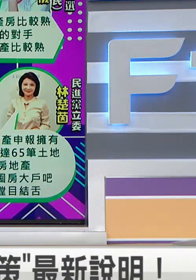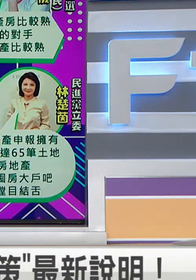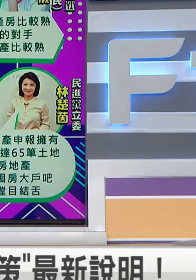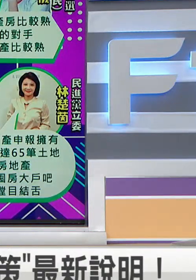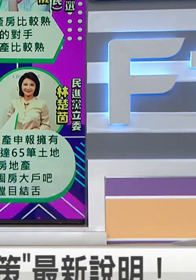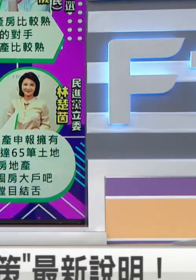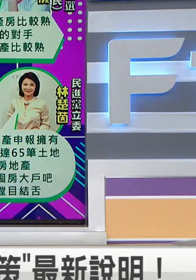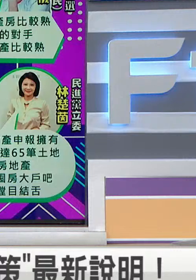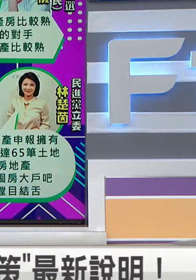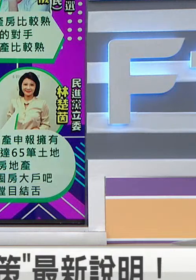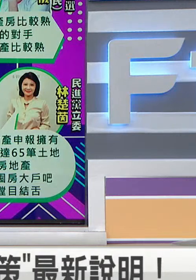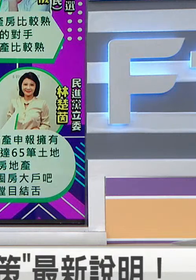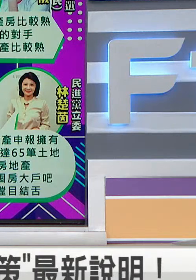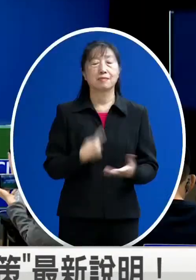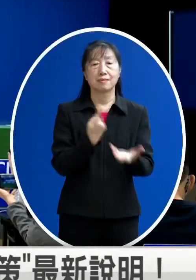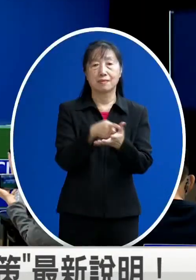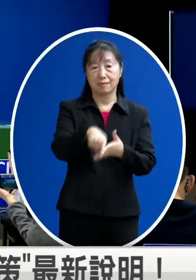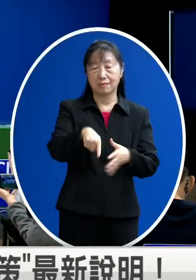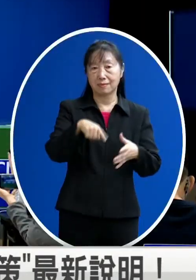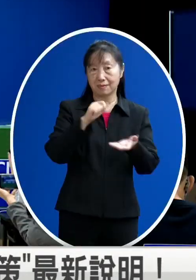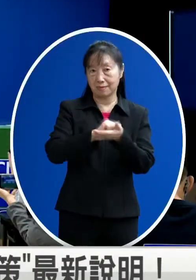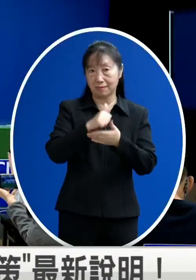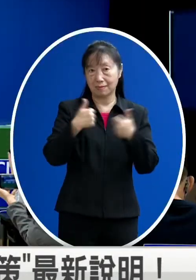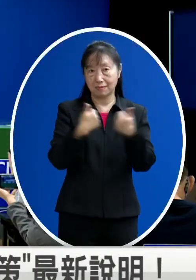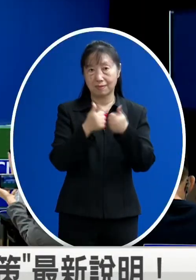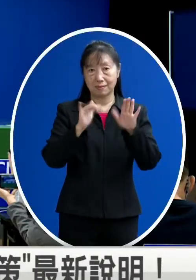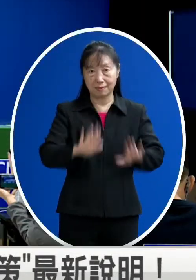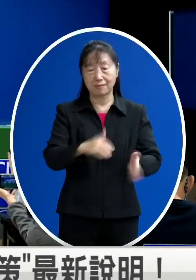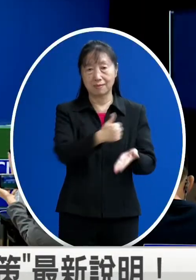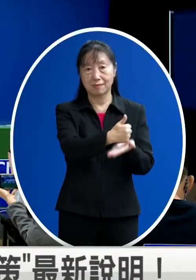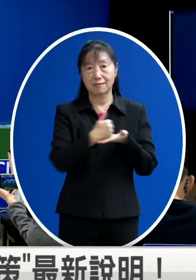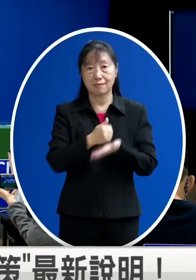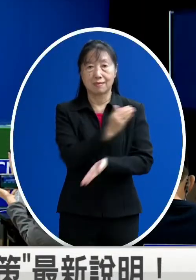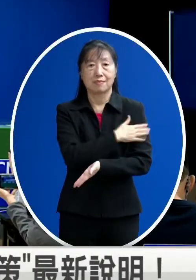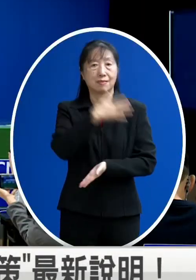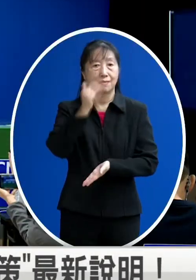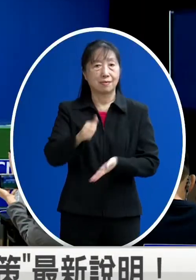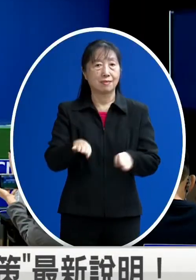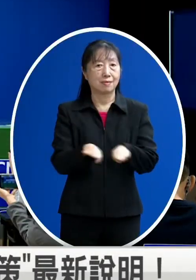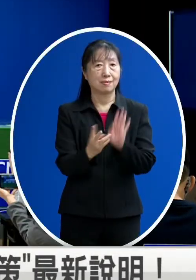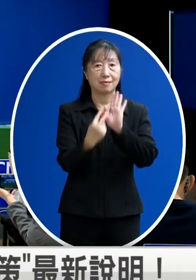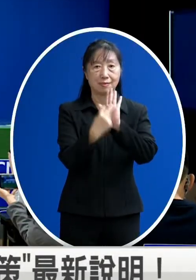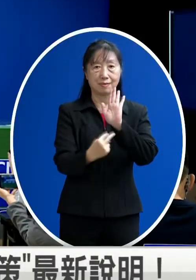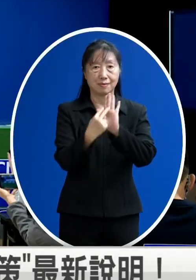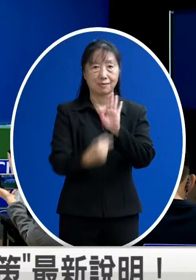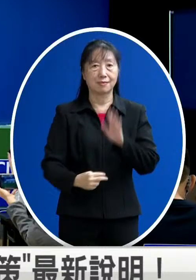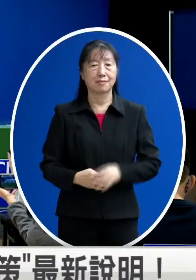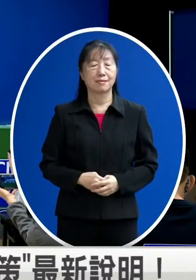起来看最新的现场。 先由指挥官报告今天的工作事项。